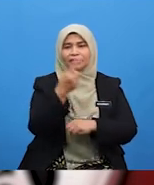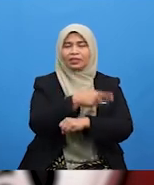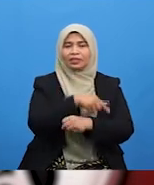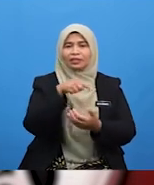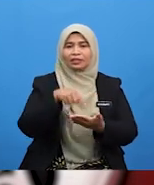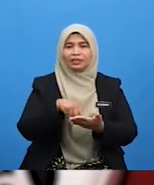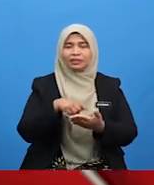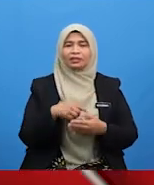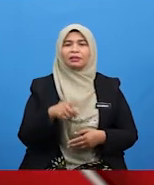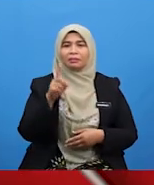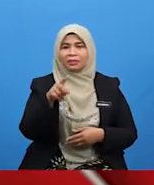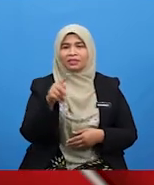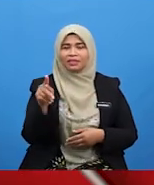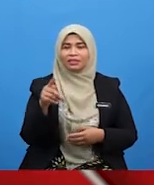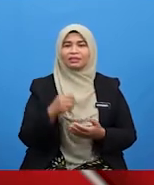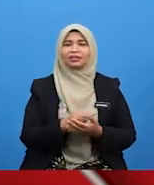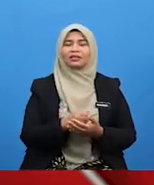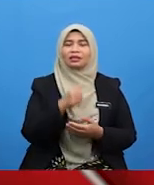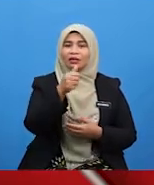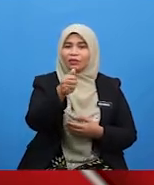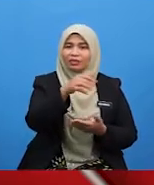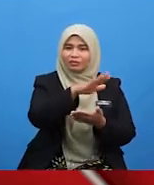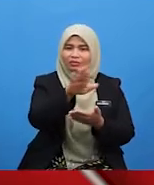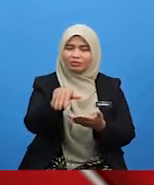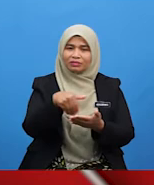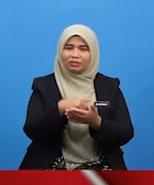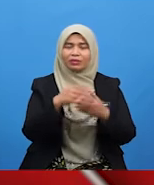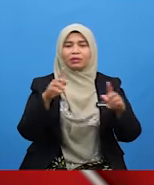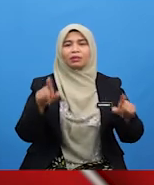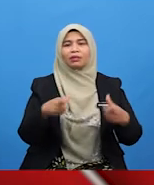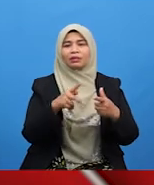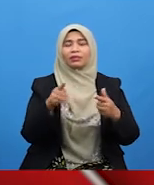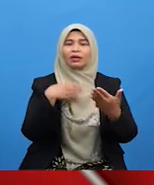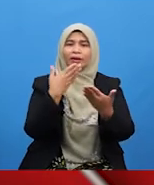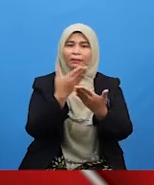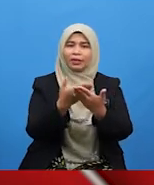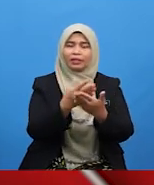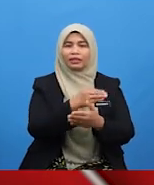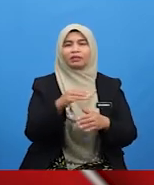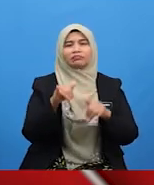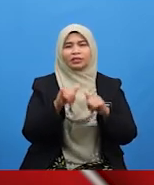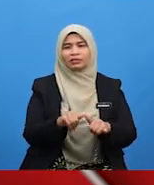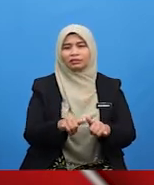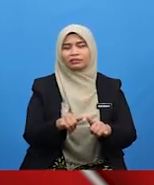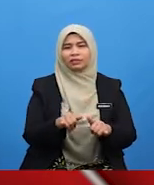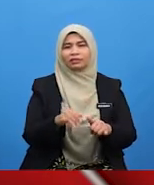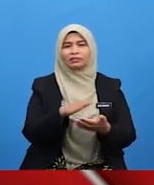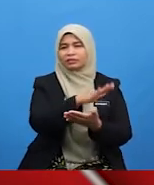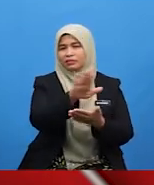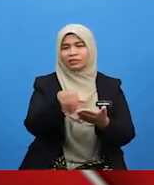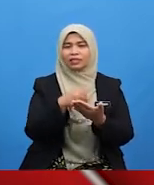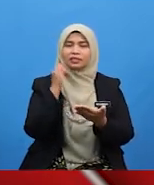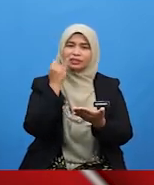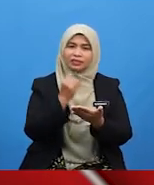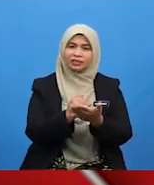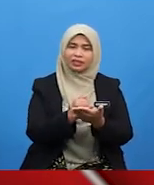pada hari ini. Pastikan Anda semua melakukan kebaikan dan meninggalkan